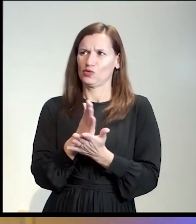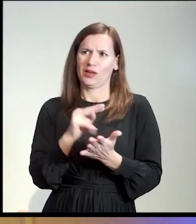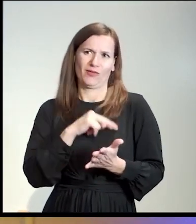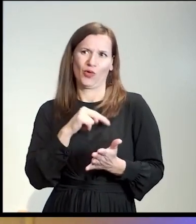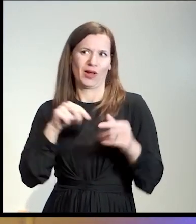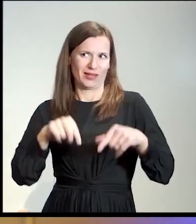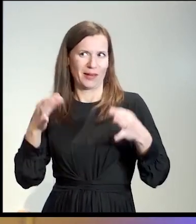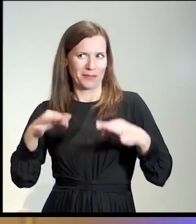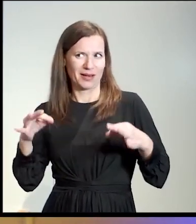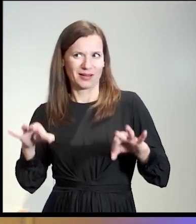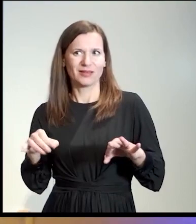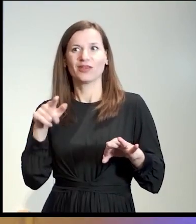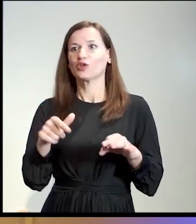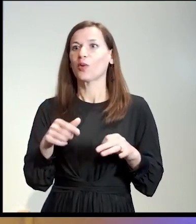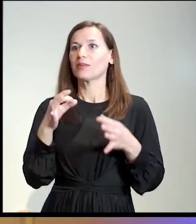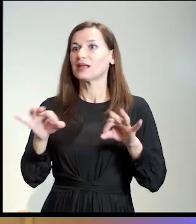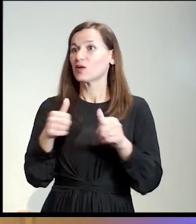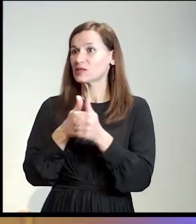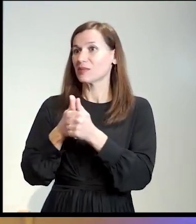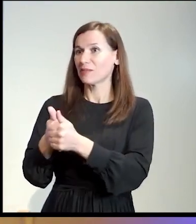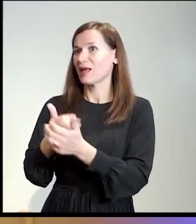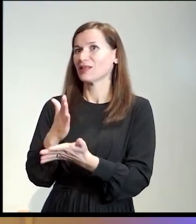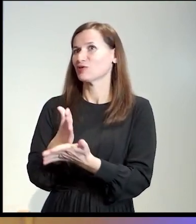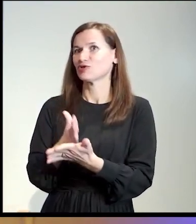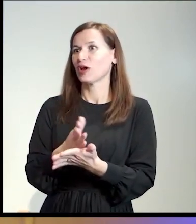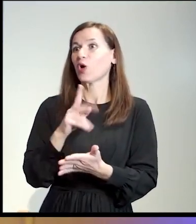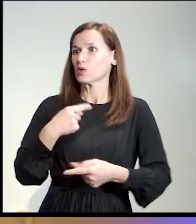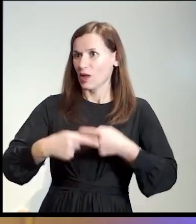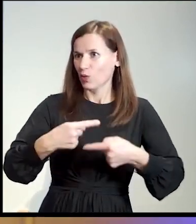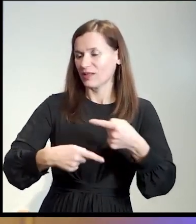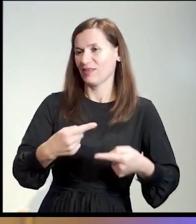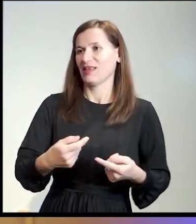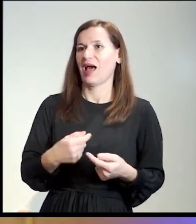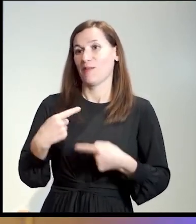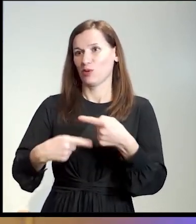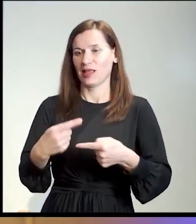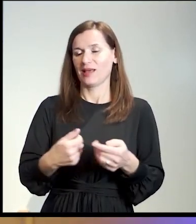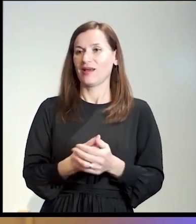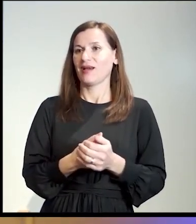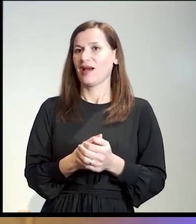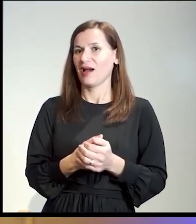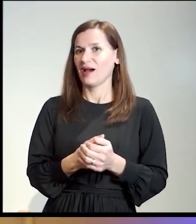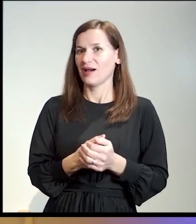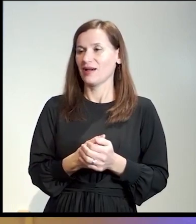to prireditev spremljate že, ko se odvija in ko se odvija, res, hvala